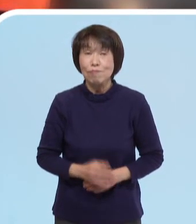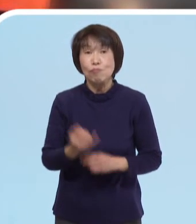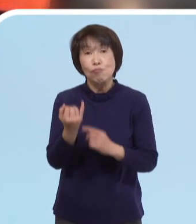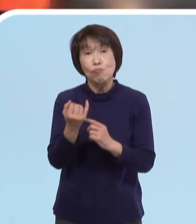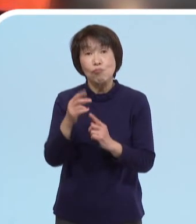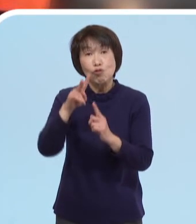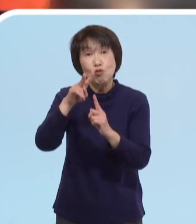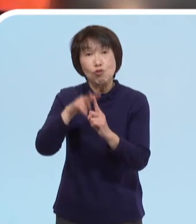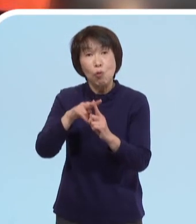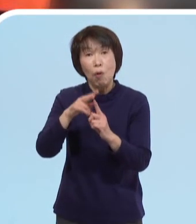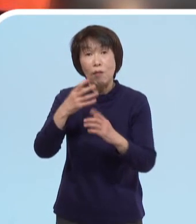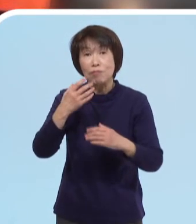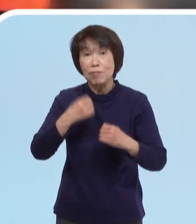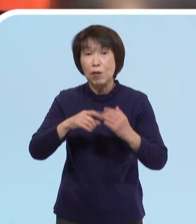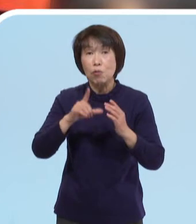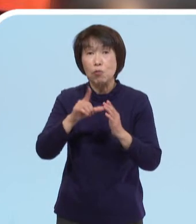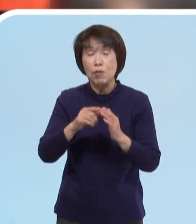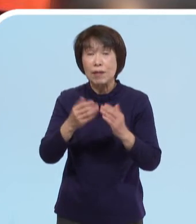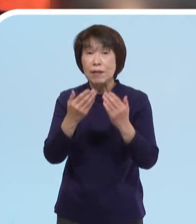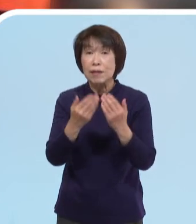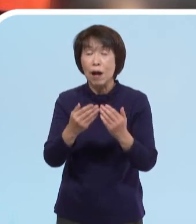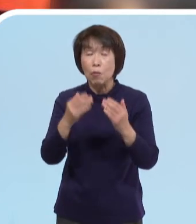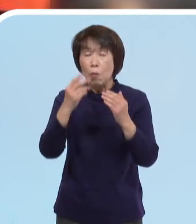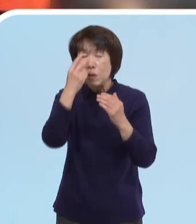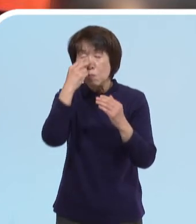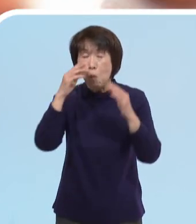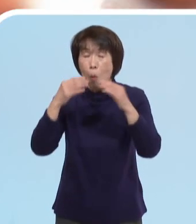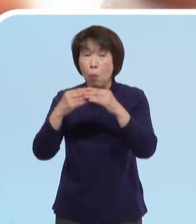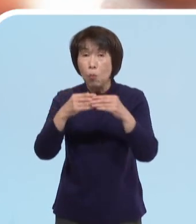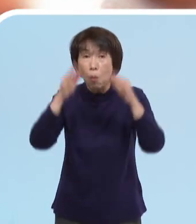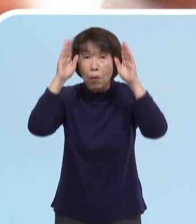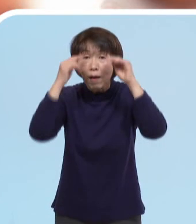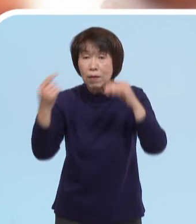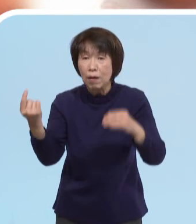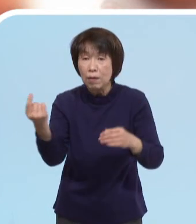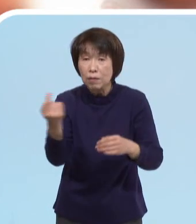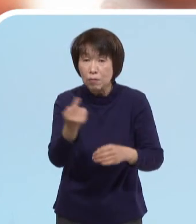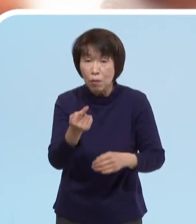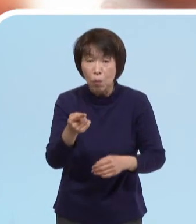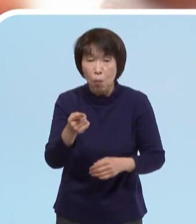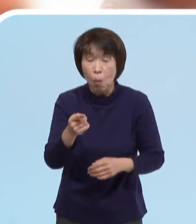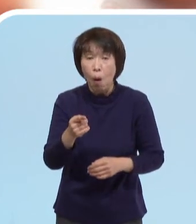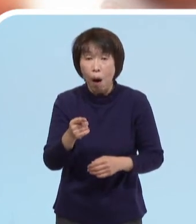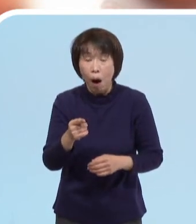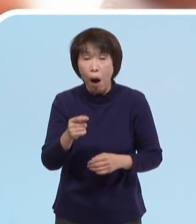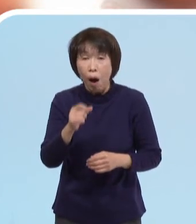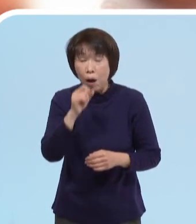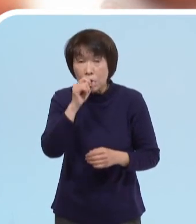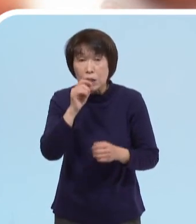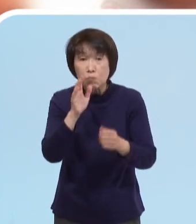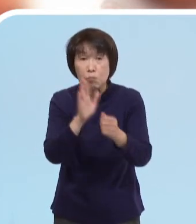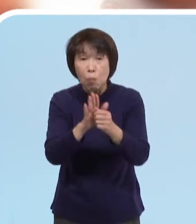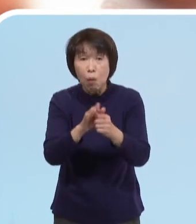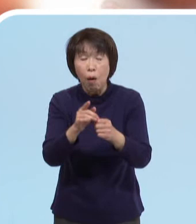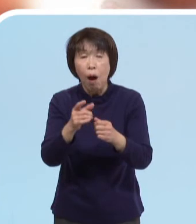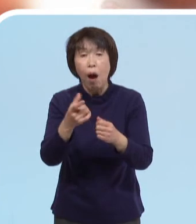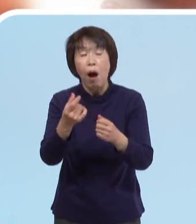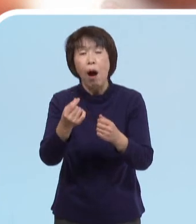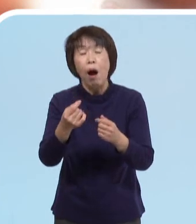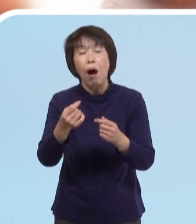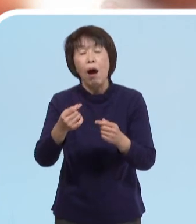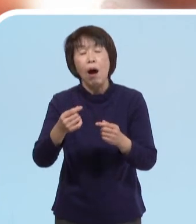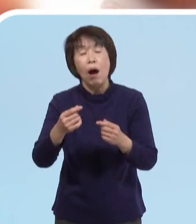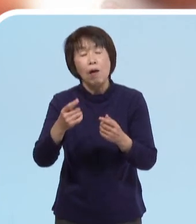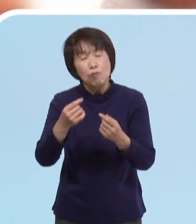小学生の時学校にやってきた盲導犬を見て、犬と一緒に人の役に立つ仕事に就きたいと思う